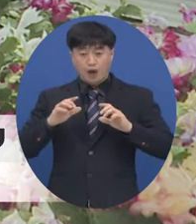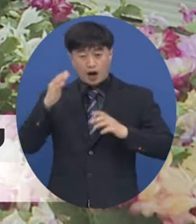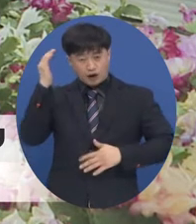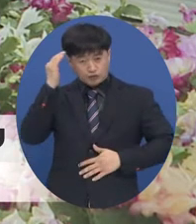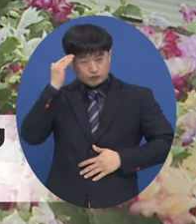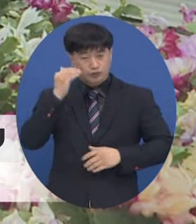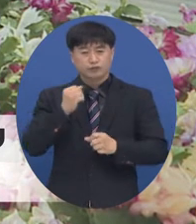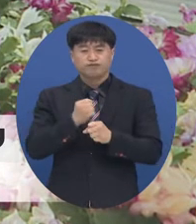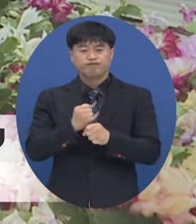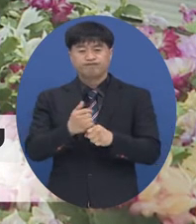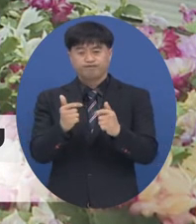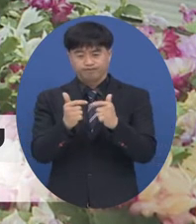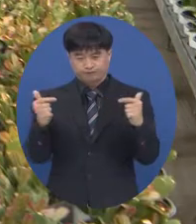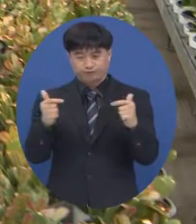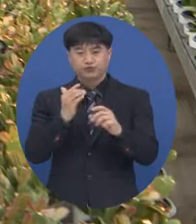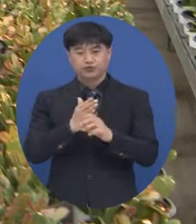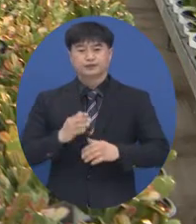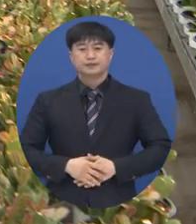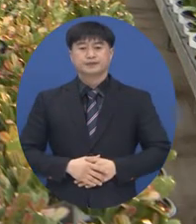최 창 숨기지 입니다